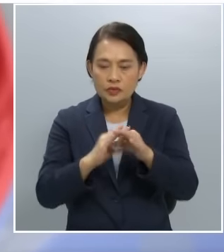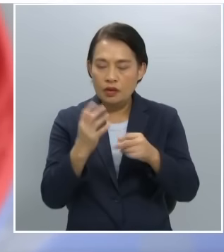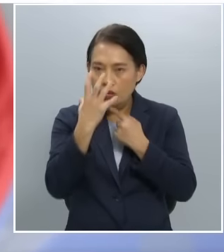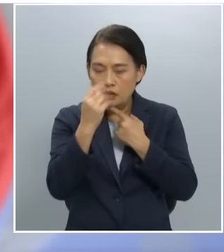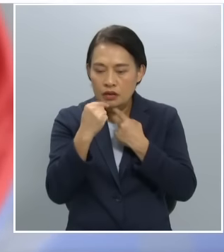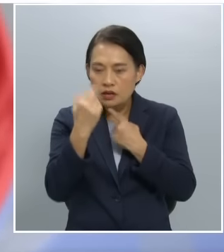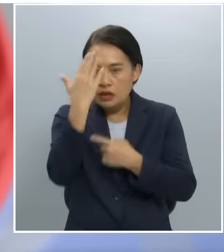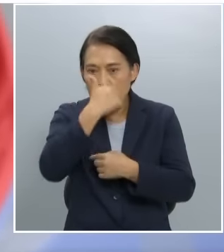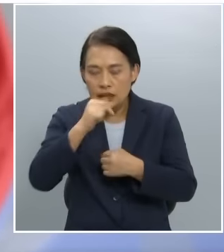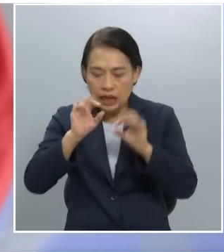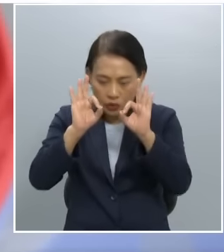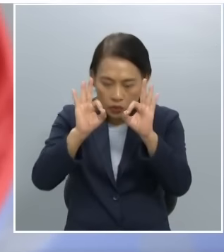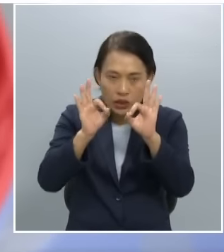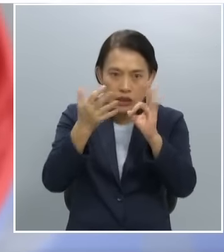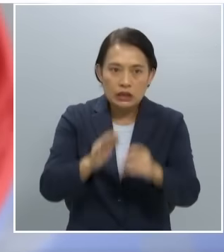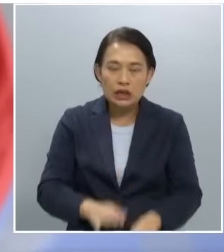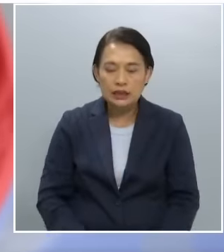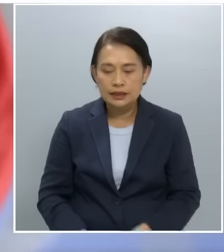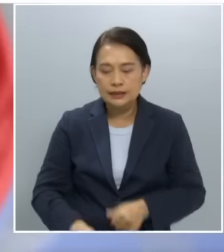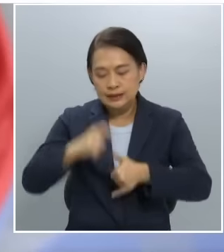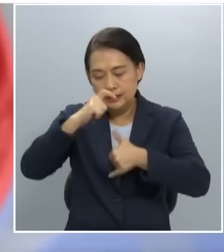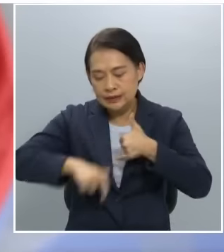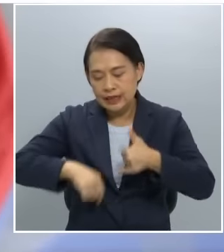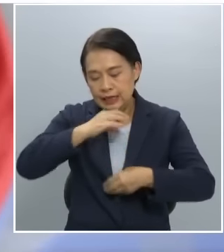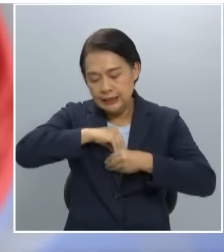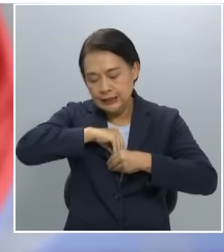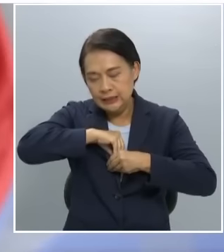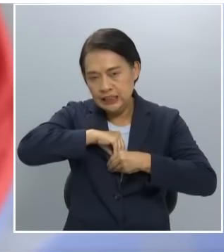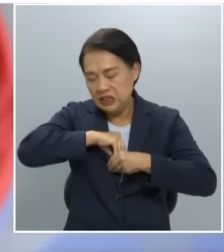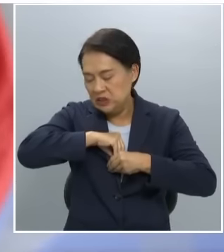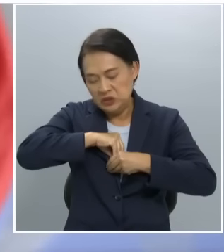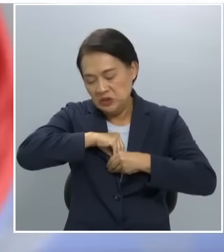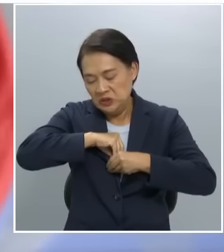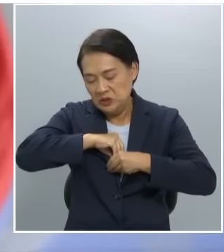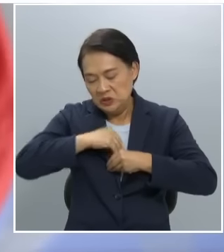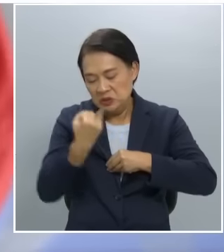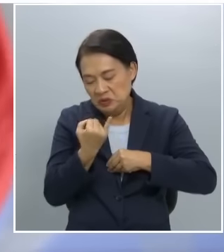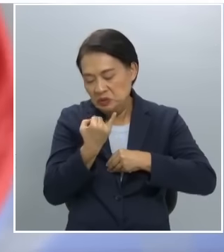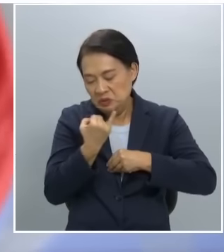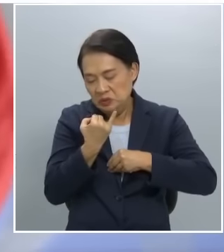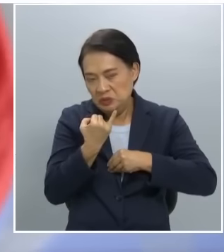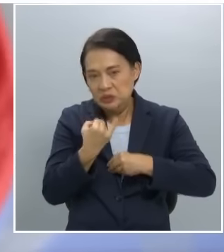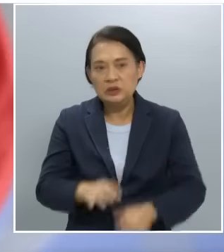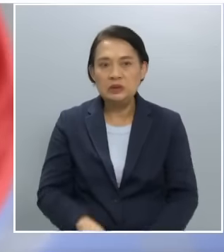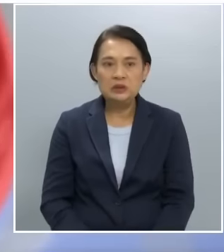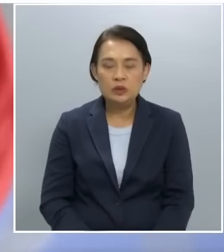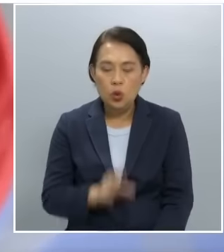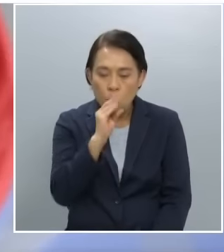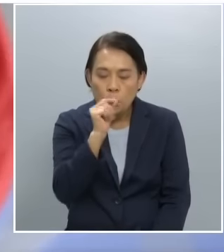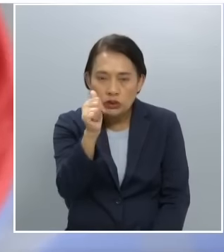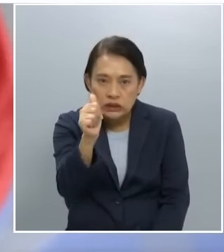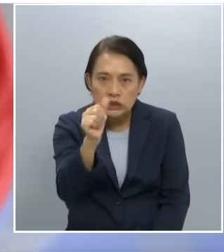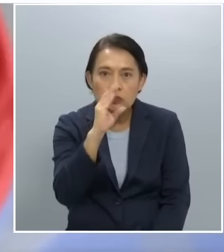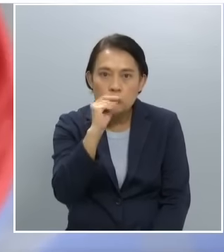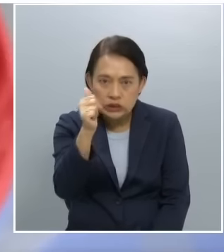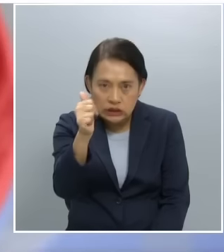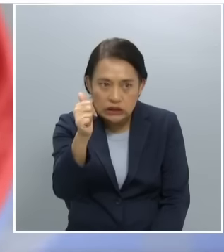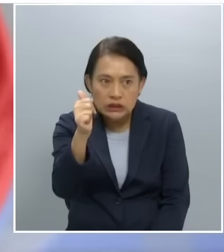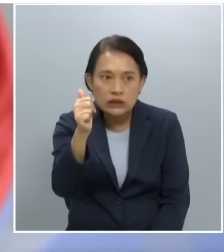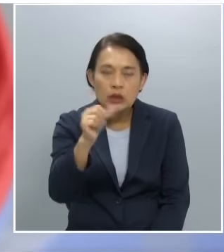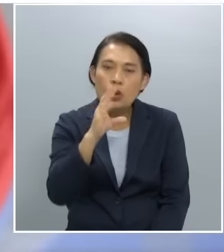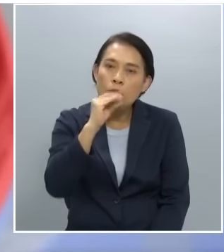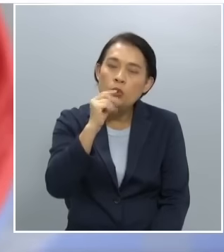ค่ะหน้าตาโอเคแต่ว่าสันดานนี้ไม่ได้เลยนะอุ๊ยเบว่าพูดเปี่ยนไม่ได้เลยสันดานเนี่ยยพูดจาดีน่าเชื่อถือพูดจาดีเนี่ยฮะ